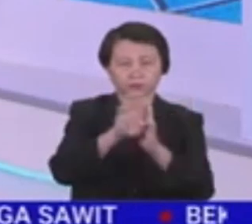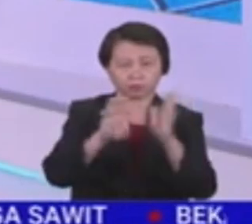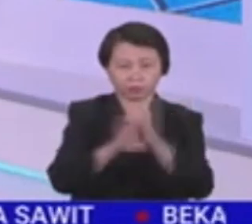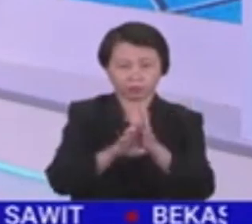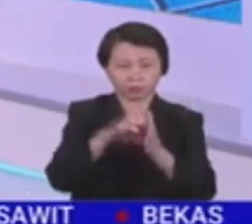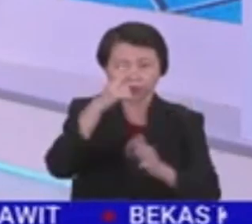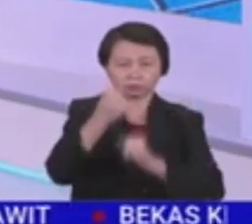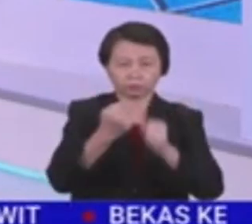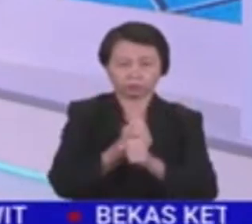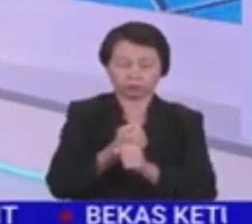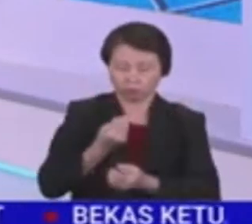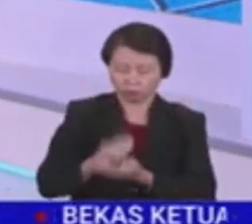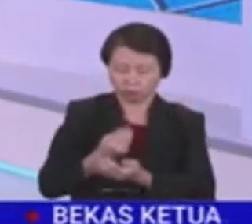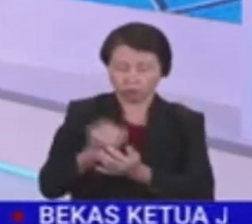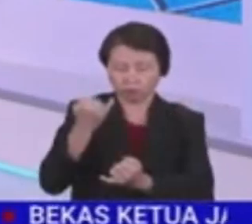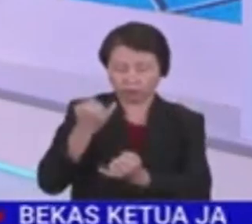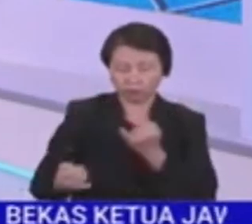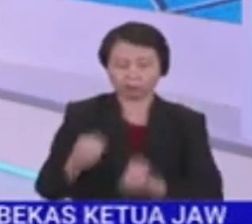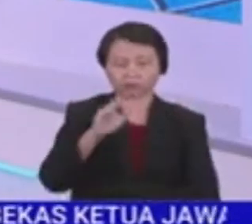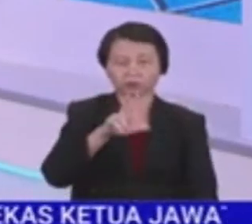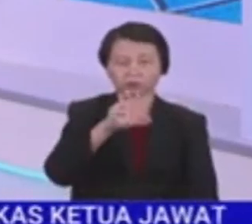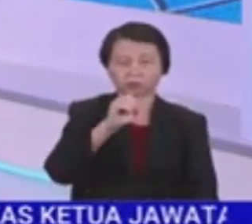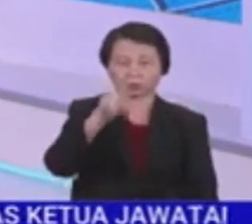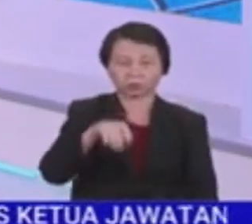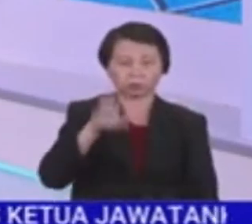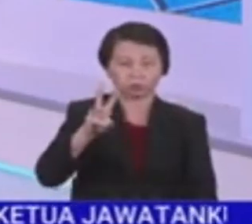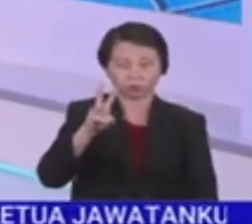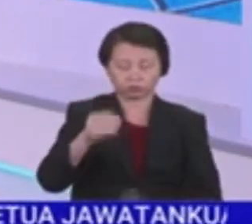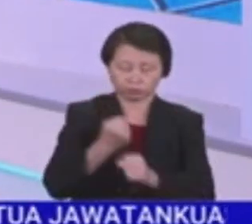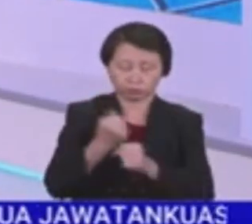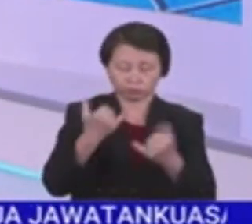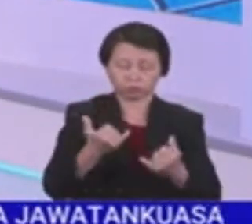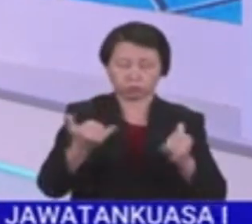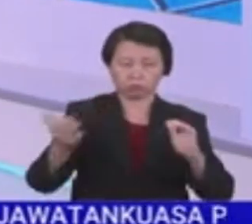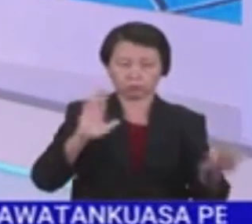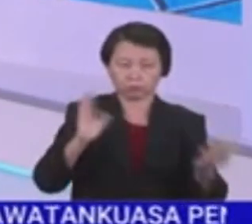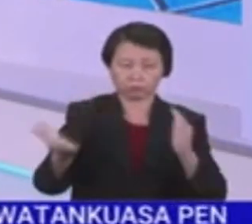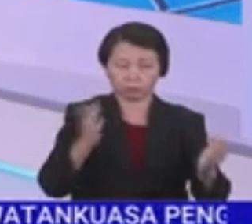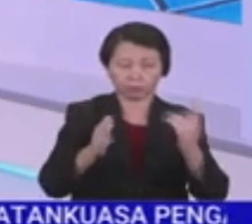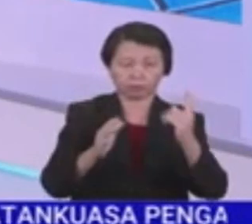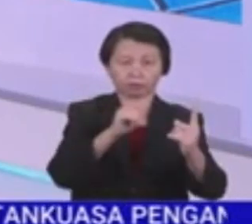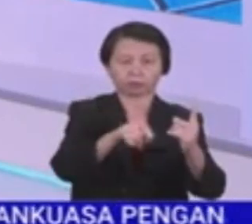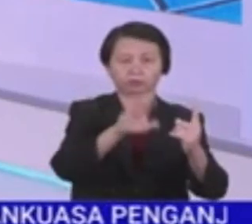RM1.1 bilion bagi tahun kewangan berakhir 30 Jun tahun ini. Ini berbanding